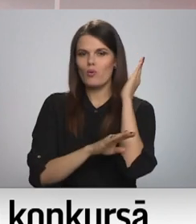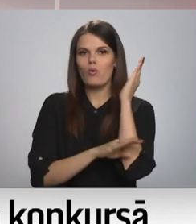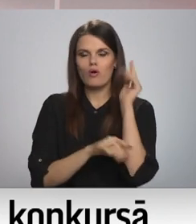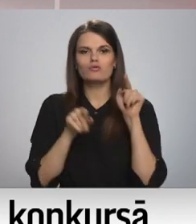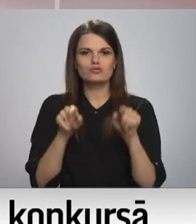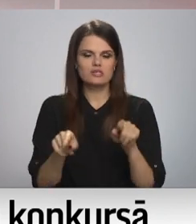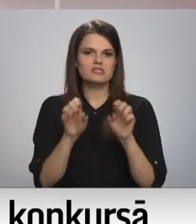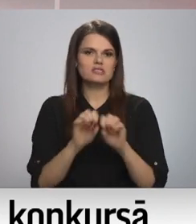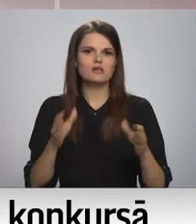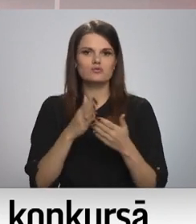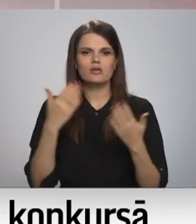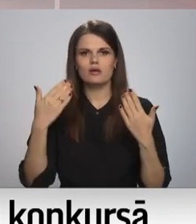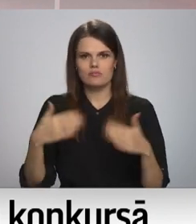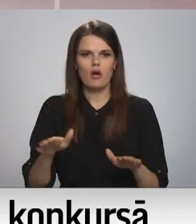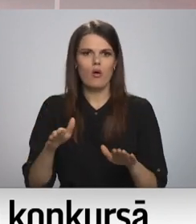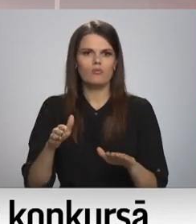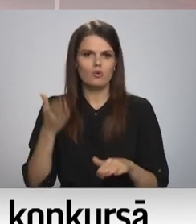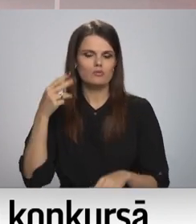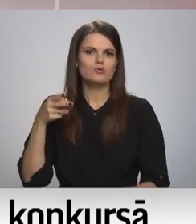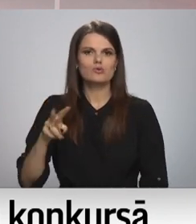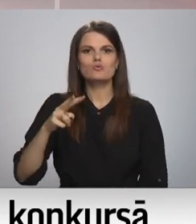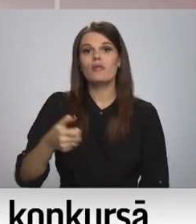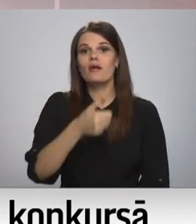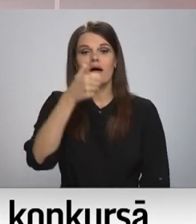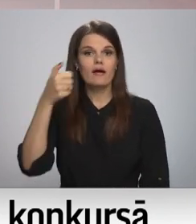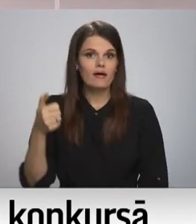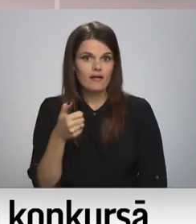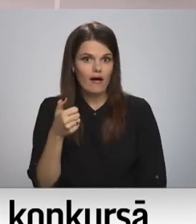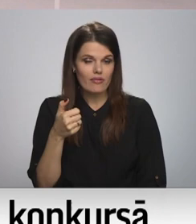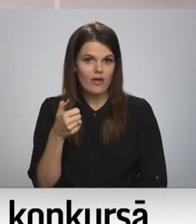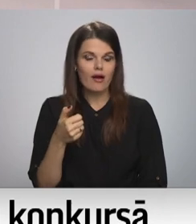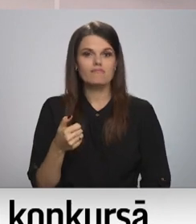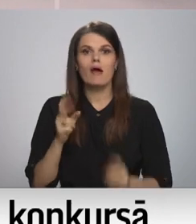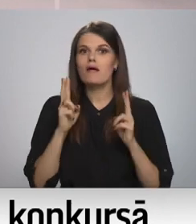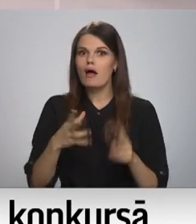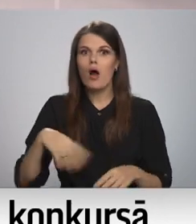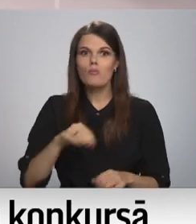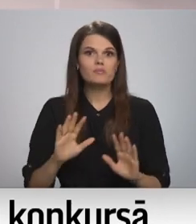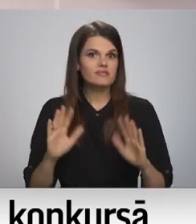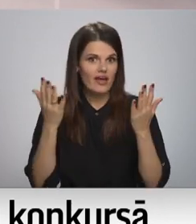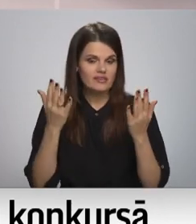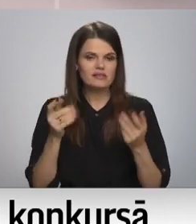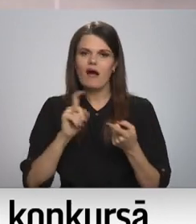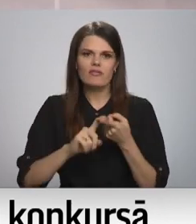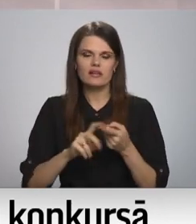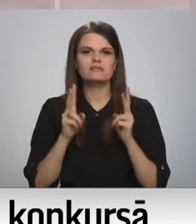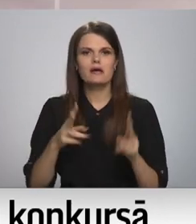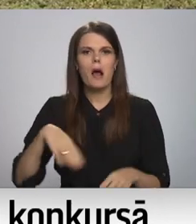kopš 2002. Gada. Kā mums tur veiksies, būs atkarīgs, cik aktīvi mēs balsosim par savu